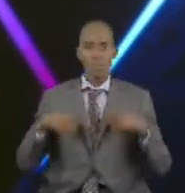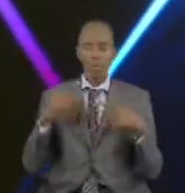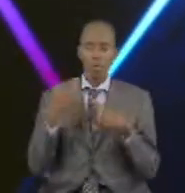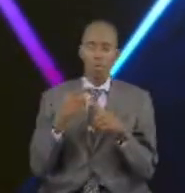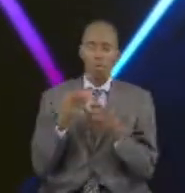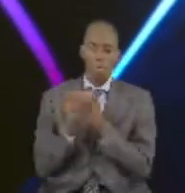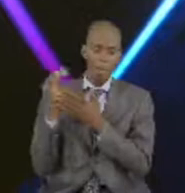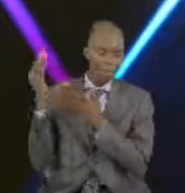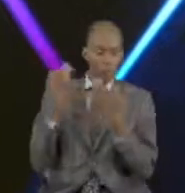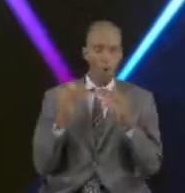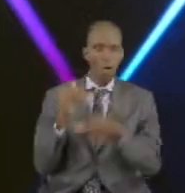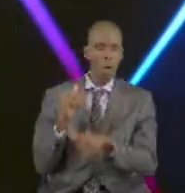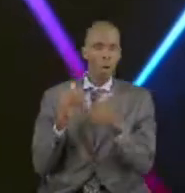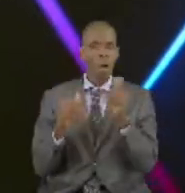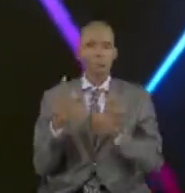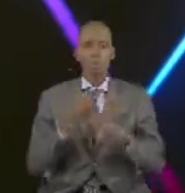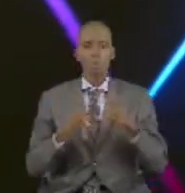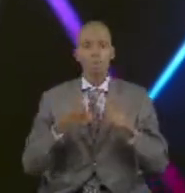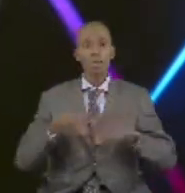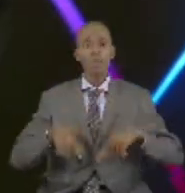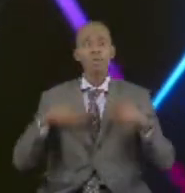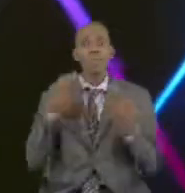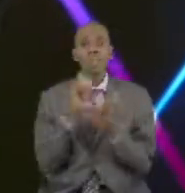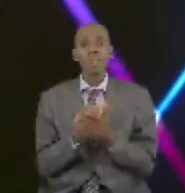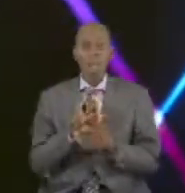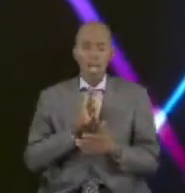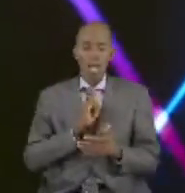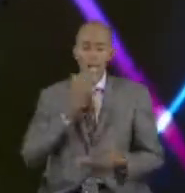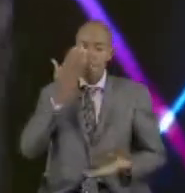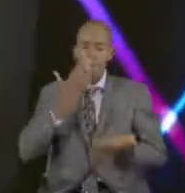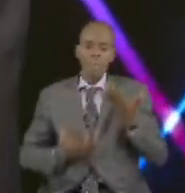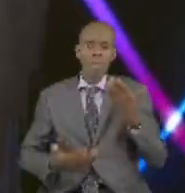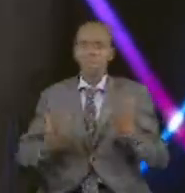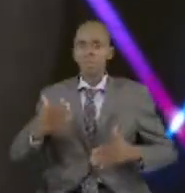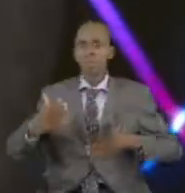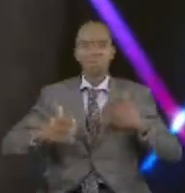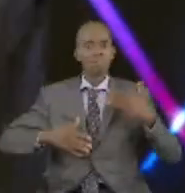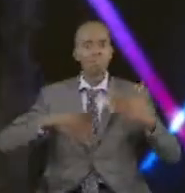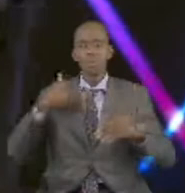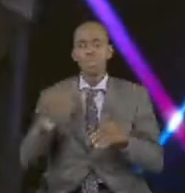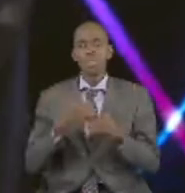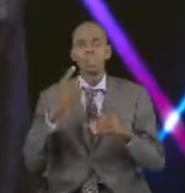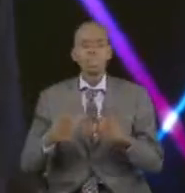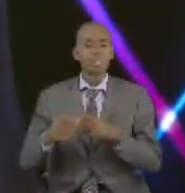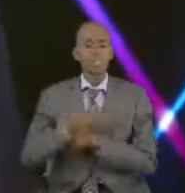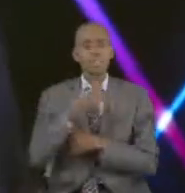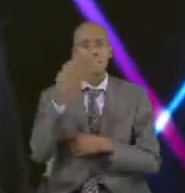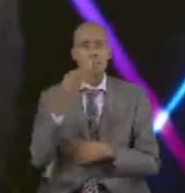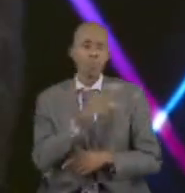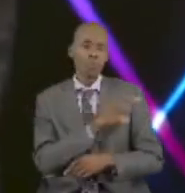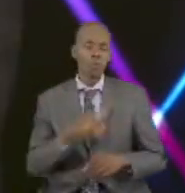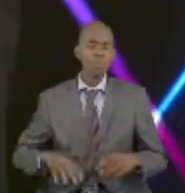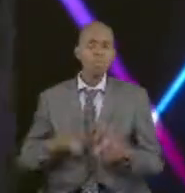villa parents qui amènent d'autres personnes à la vie pourtant la part de vie et je pourrai me glorifier au jour de christain